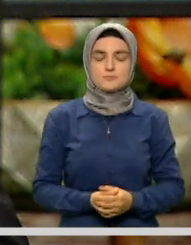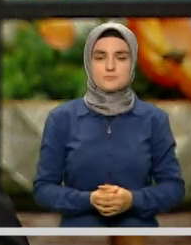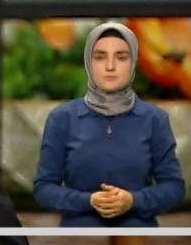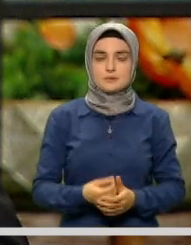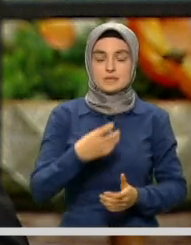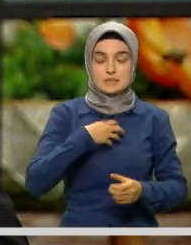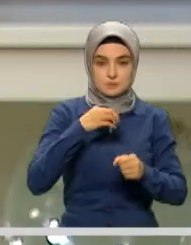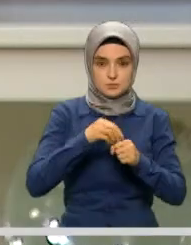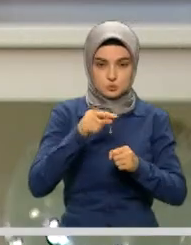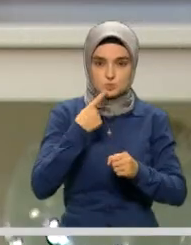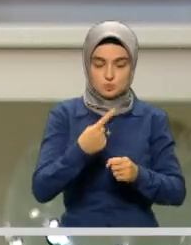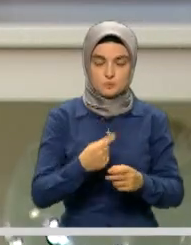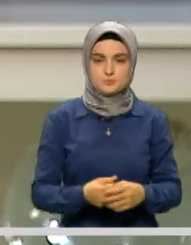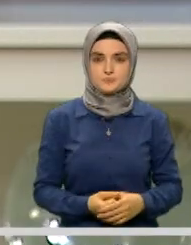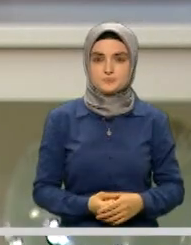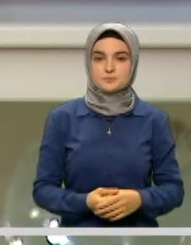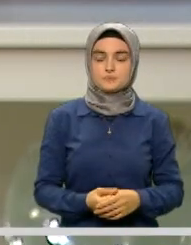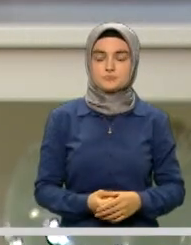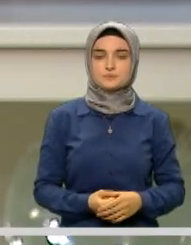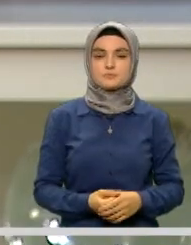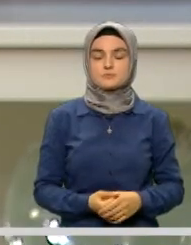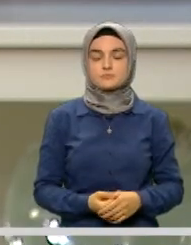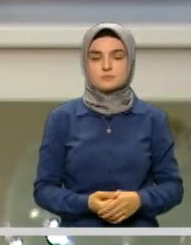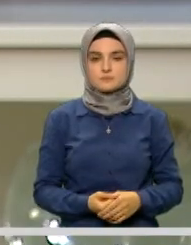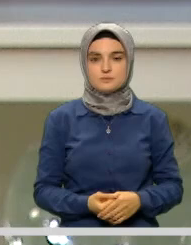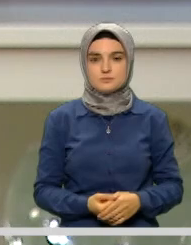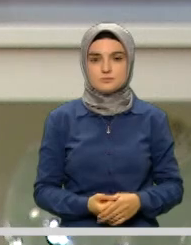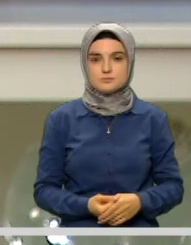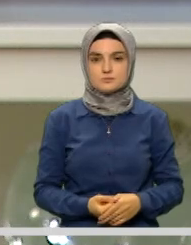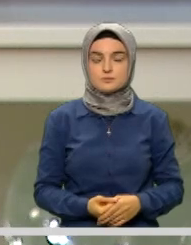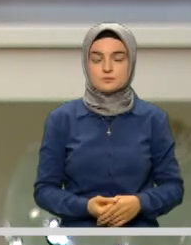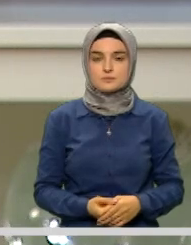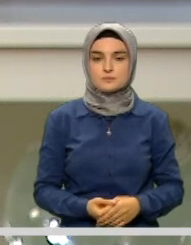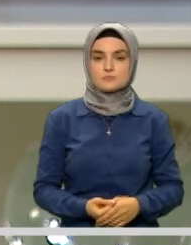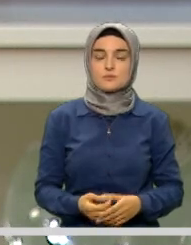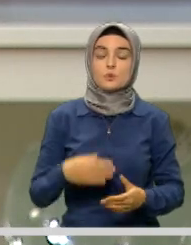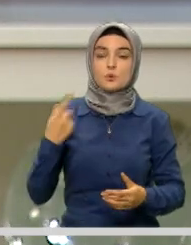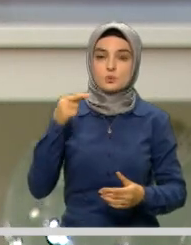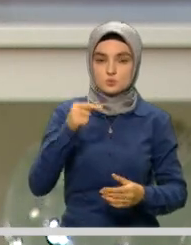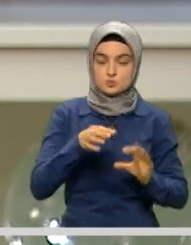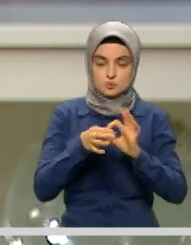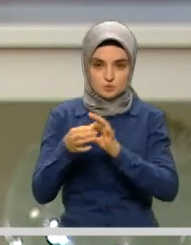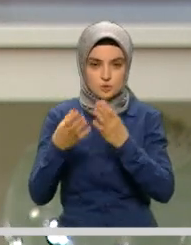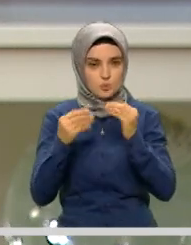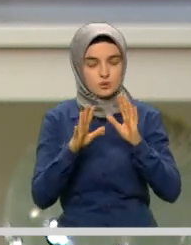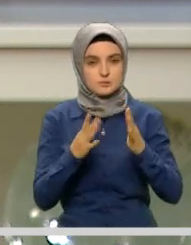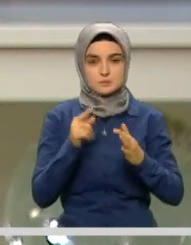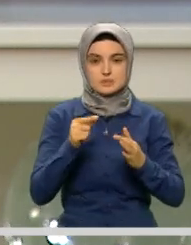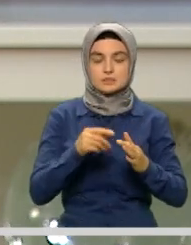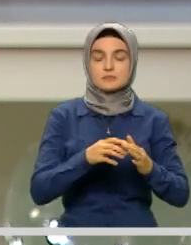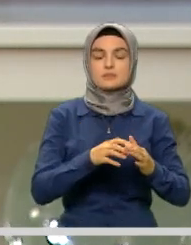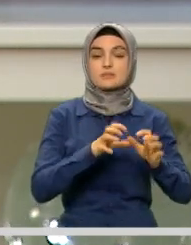şahsım adına çok net bunu söyleyebilirim hocam. Ben büyük ihtimal hani ardından hemen işte şu cümleyle gidebilirdik. Hani o dediniz ya